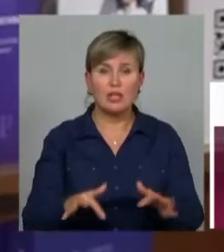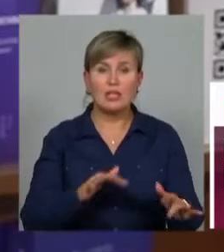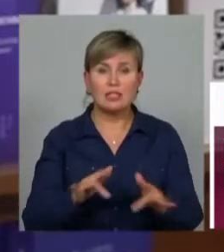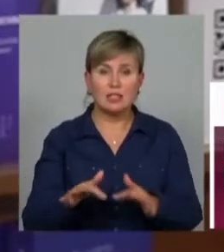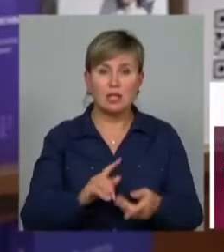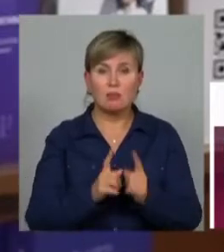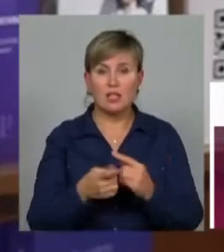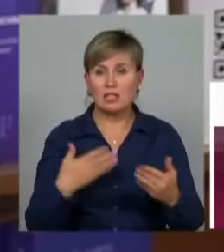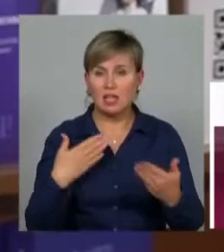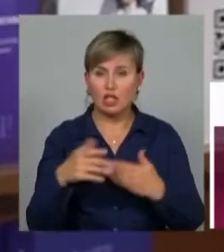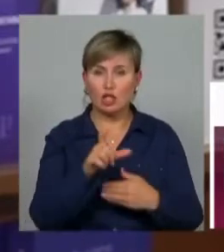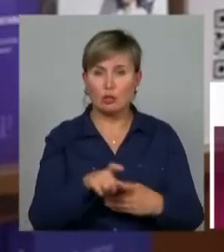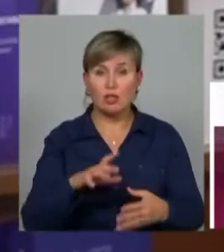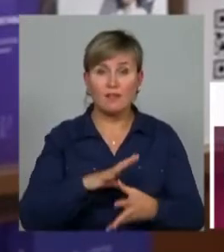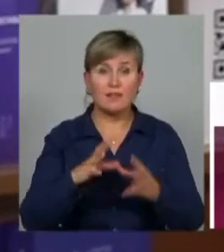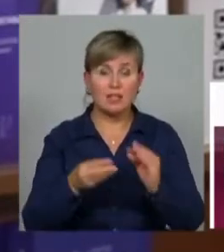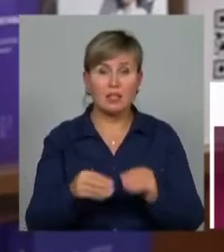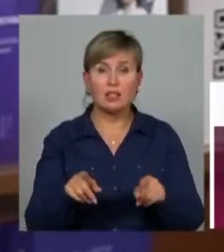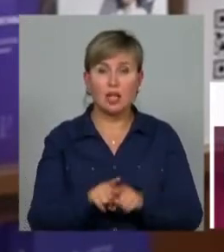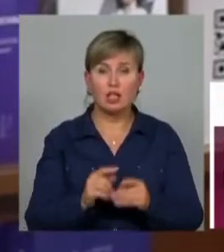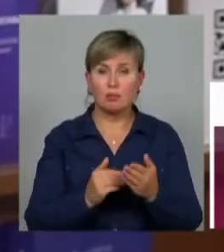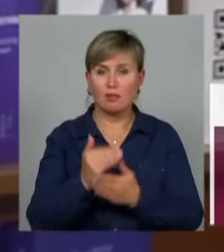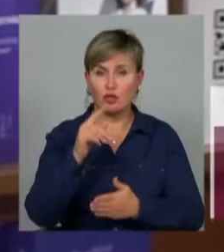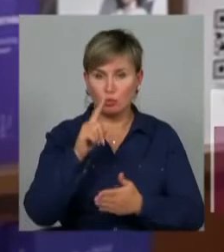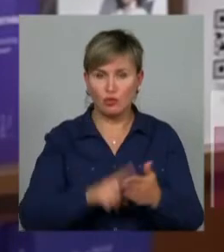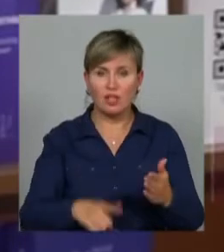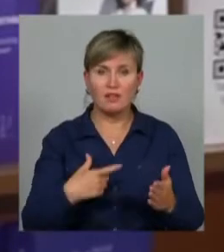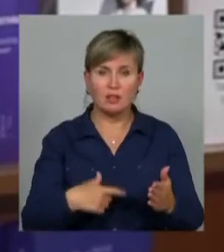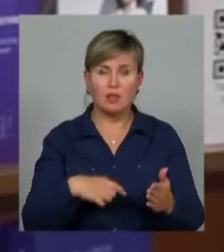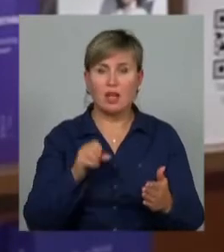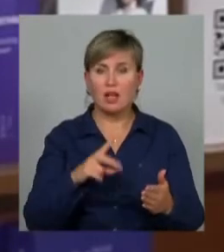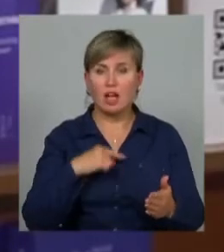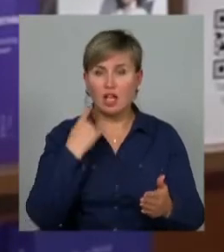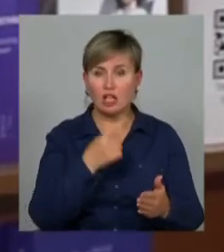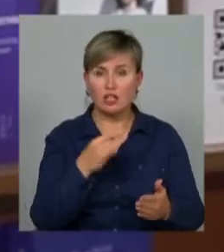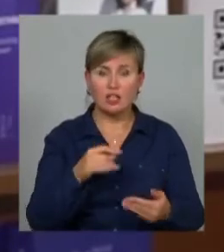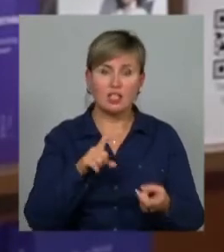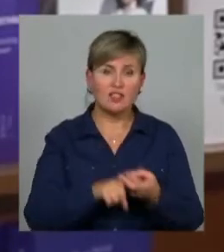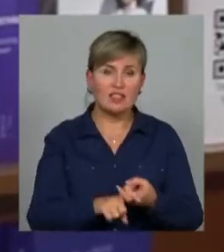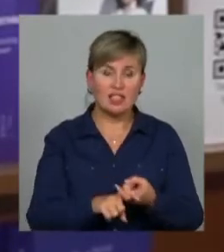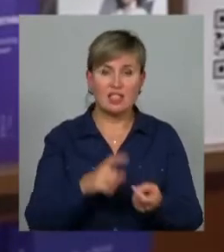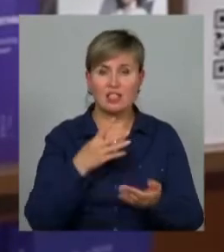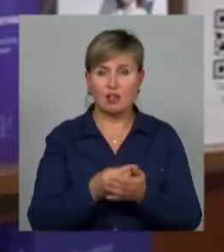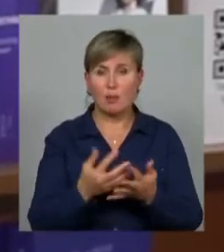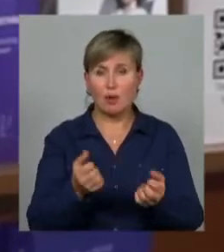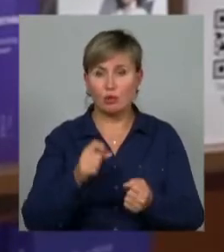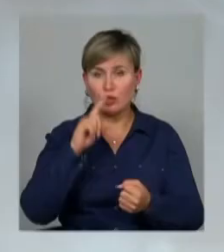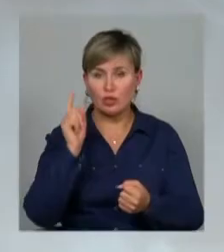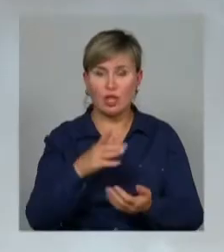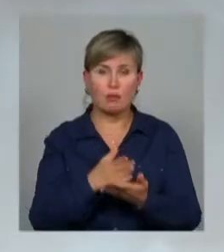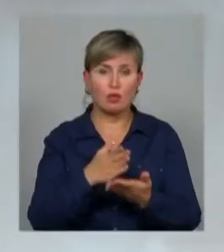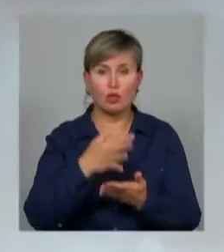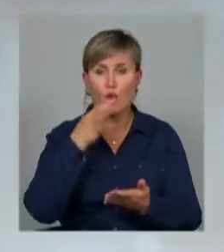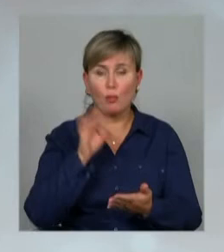действовать, менять отношения с людьми в целом, а также повысить уверенность в себе как личности и связать полученные знания с имеющимся опытом.